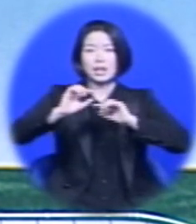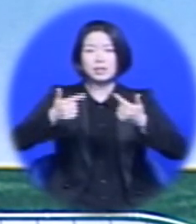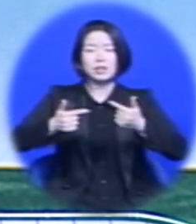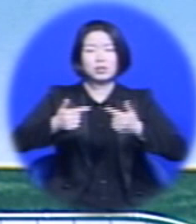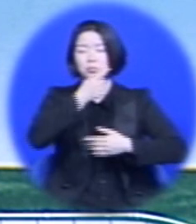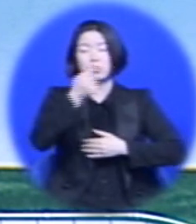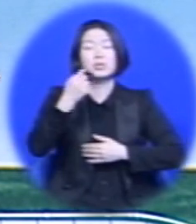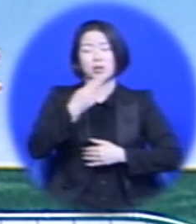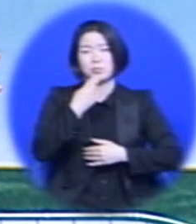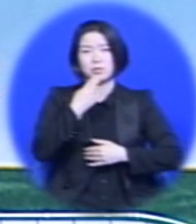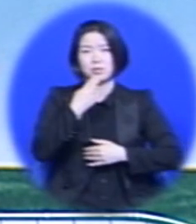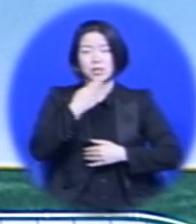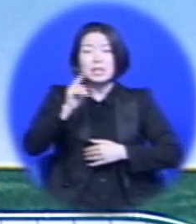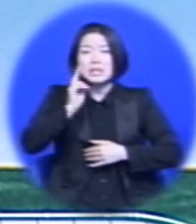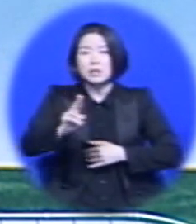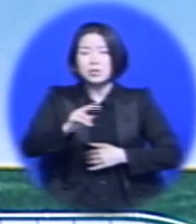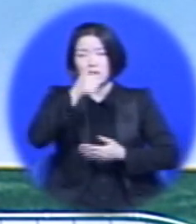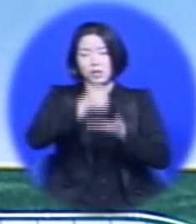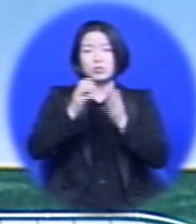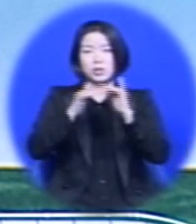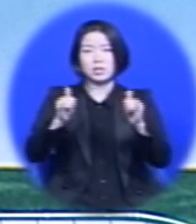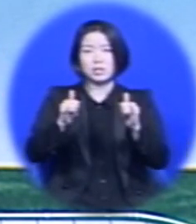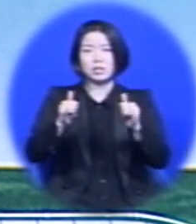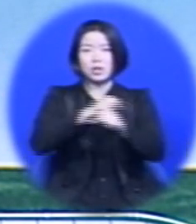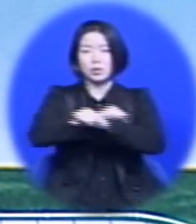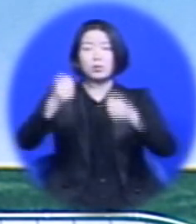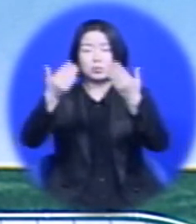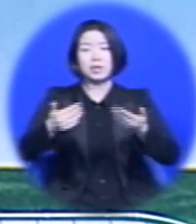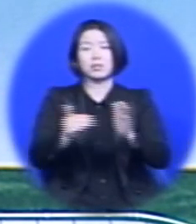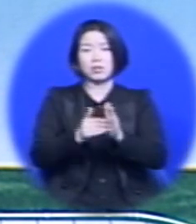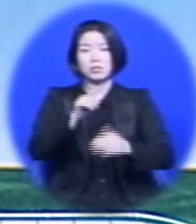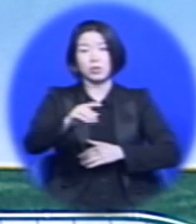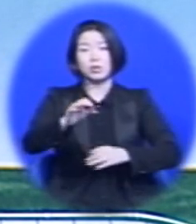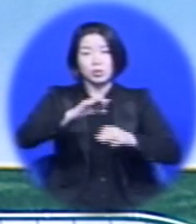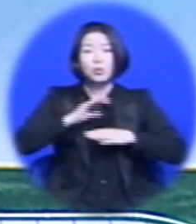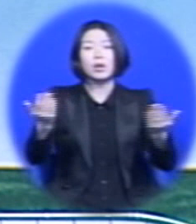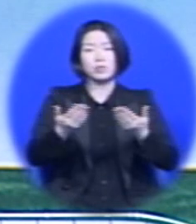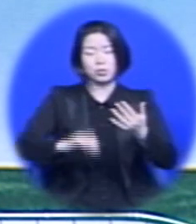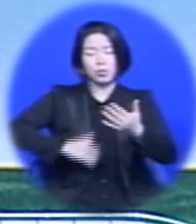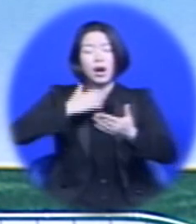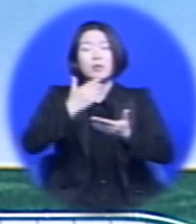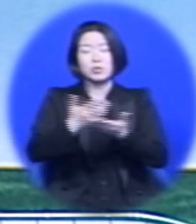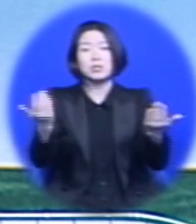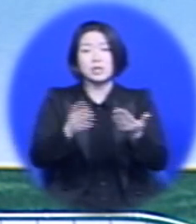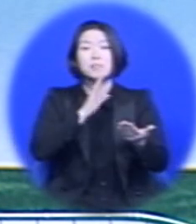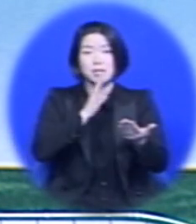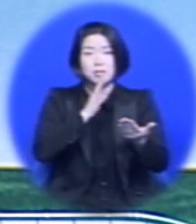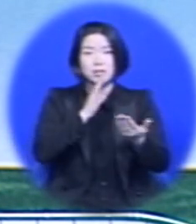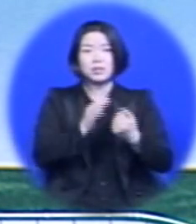끔찍한 죄인이 용서를 받았습니다 그건 놀라운 일이고 감격스러운 일일 수